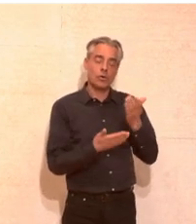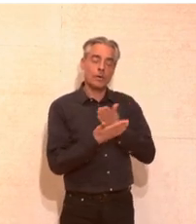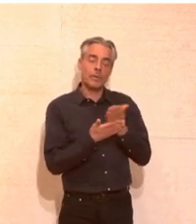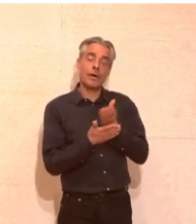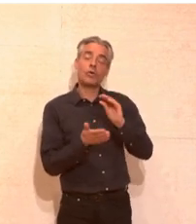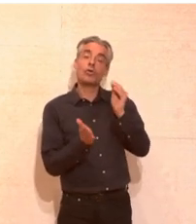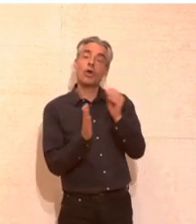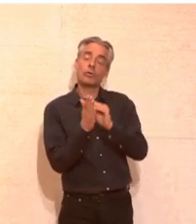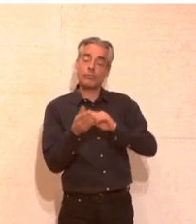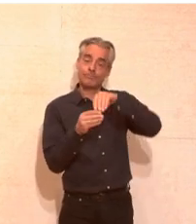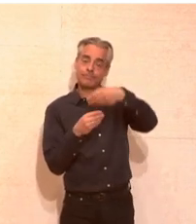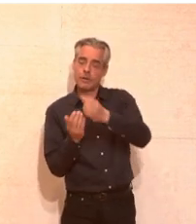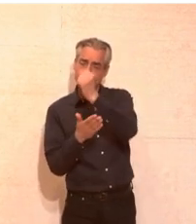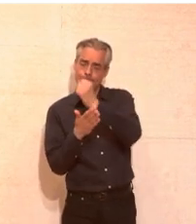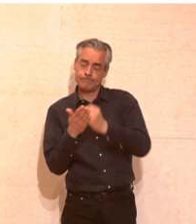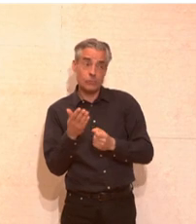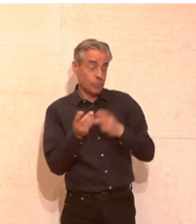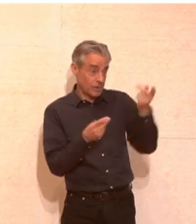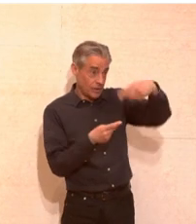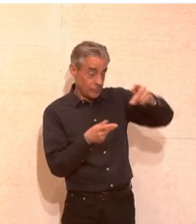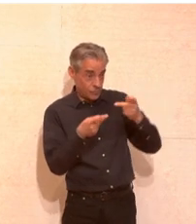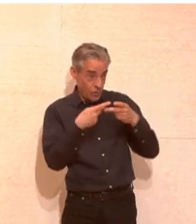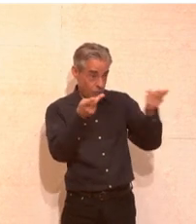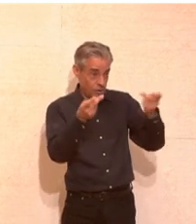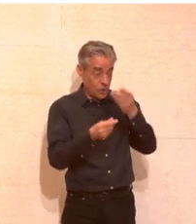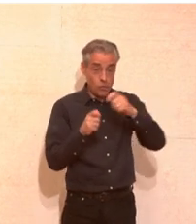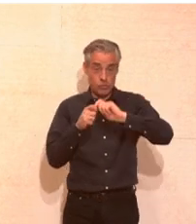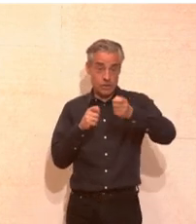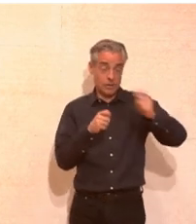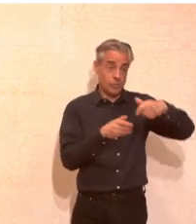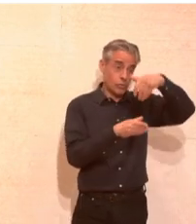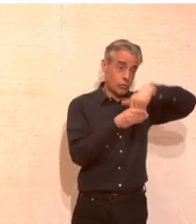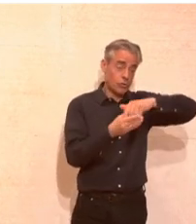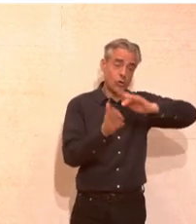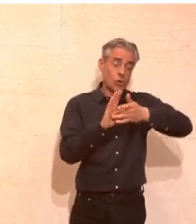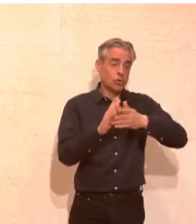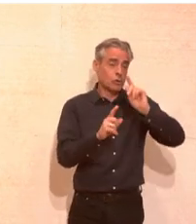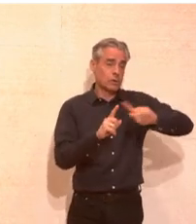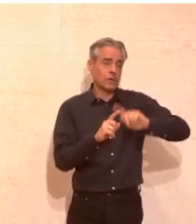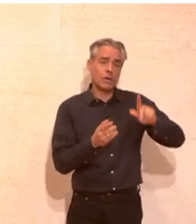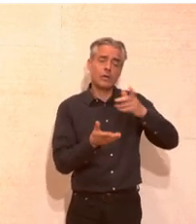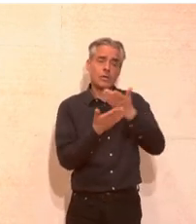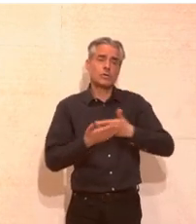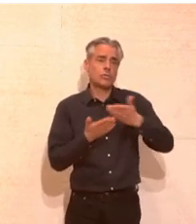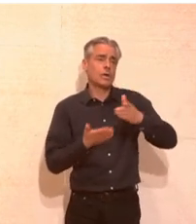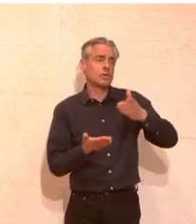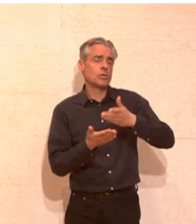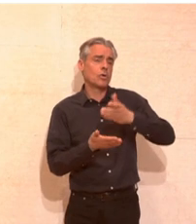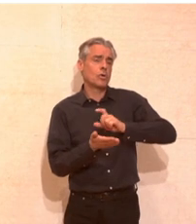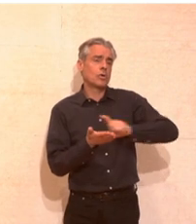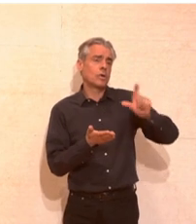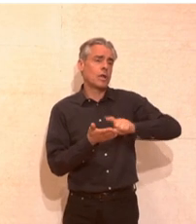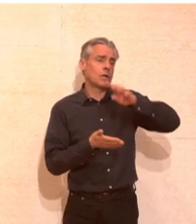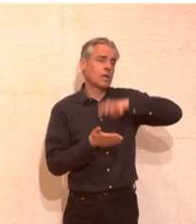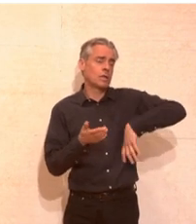une note qui très certainement vous a été envoyée ou distribuée, qui reprend vraiment tout l'état de la littérature sur le sommeil de l'enfant